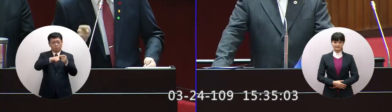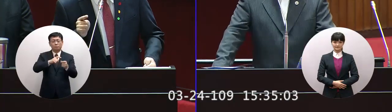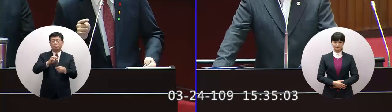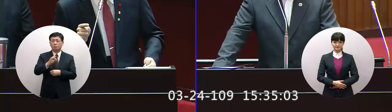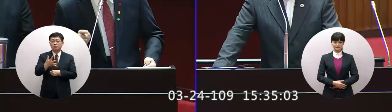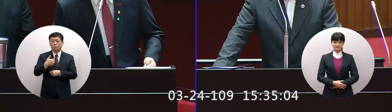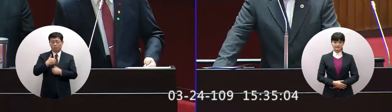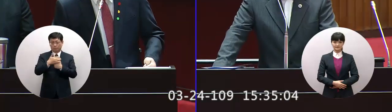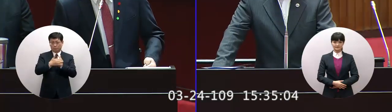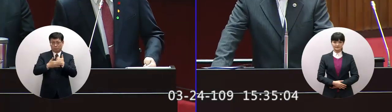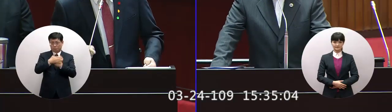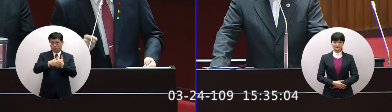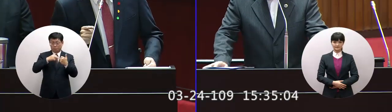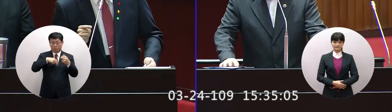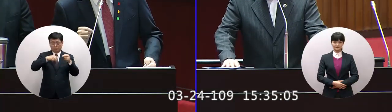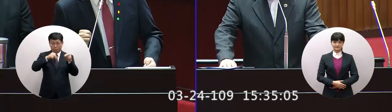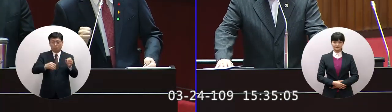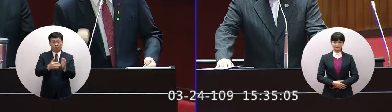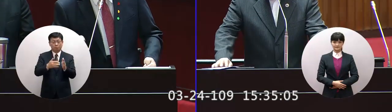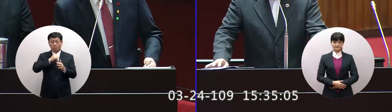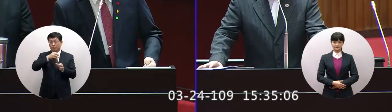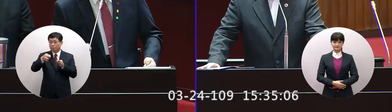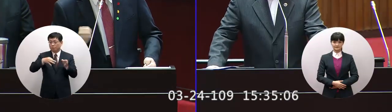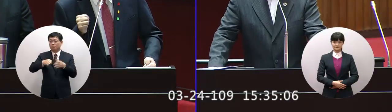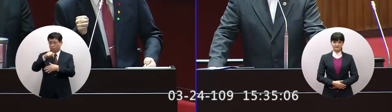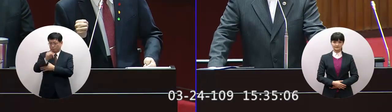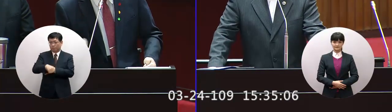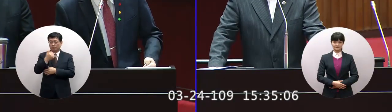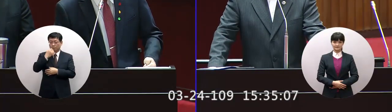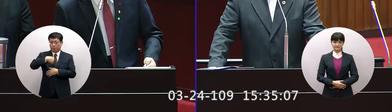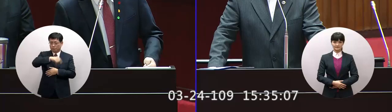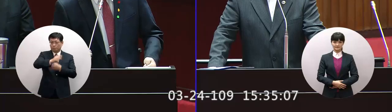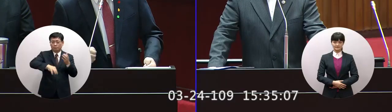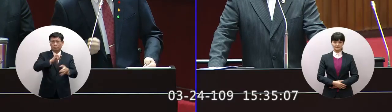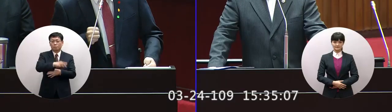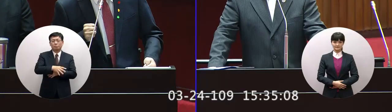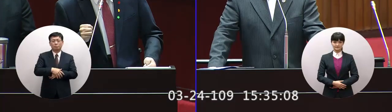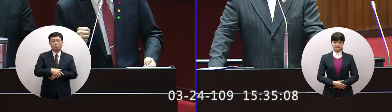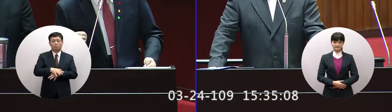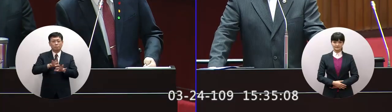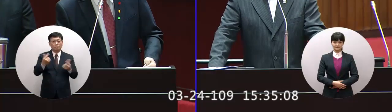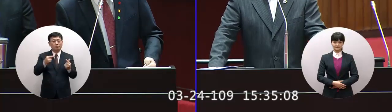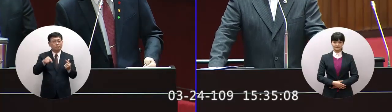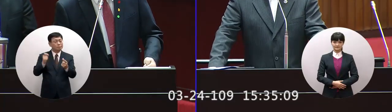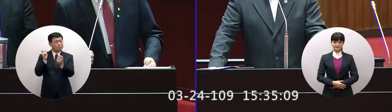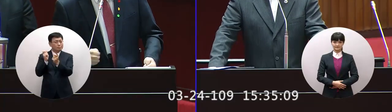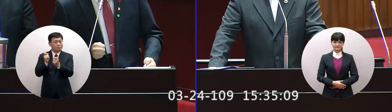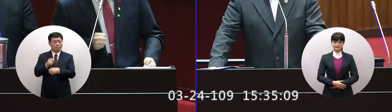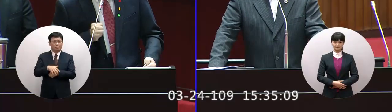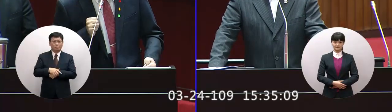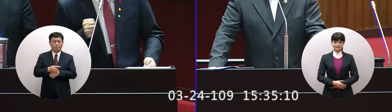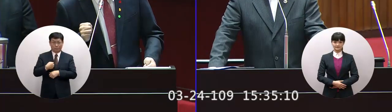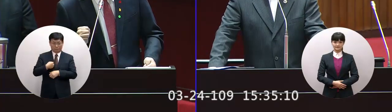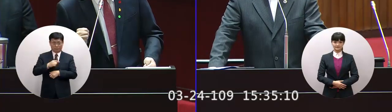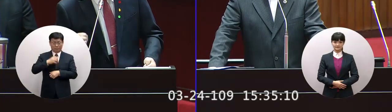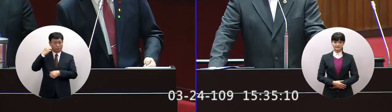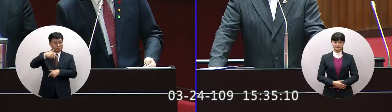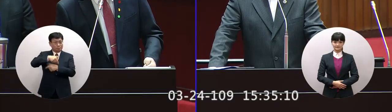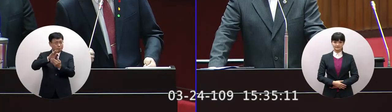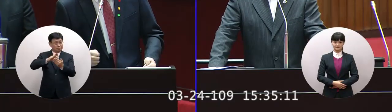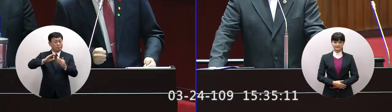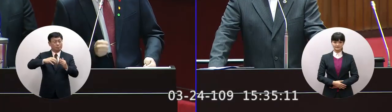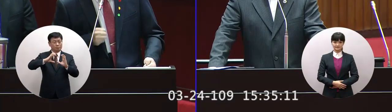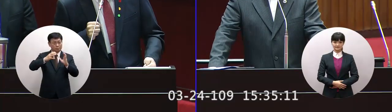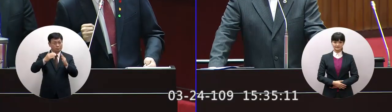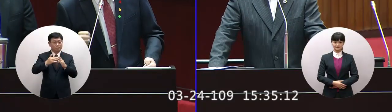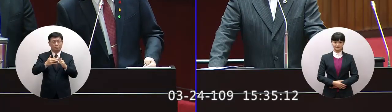因为有了保障协议，我们台商就愿意呢去那边投资。所以在这段期间，我们的新南向国